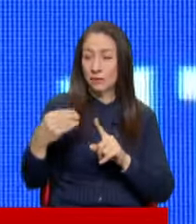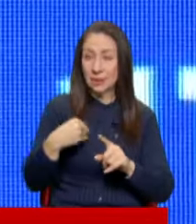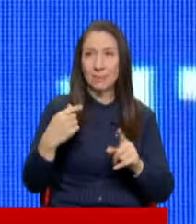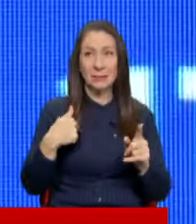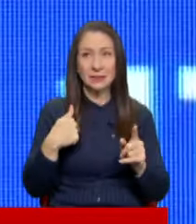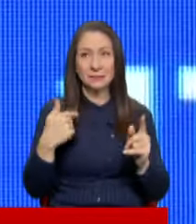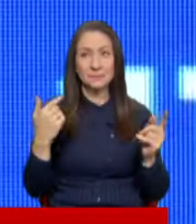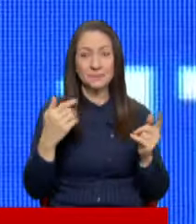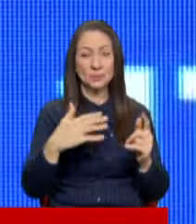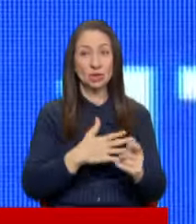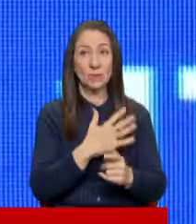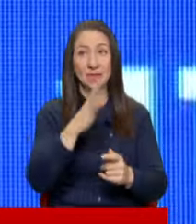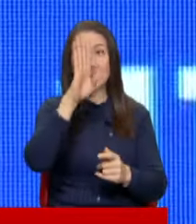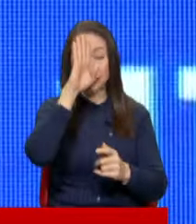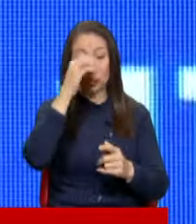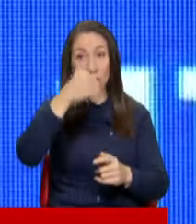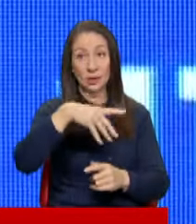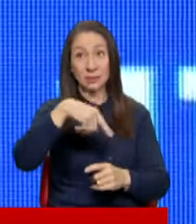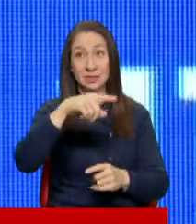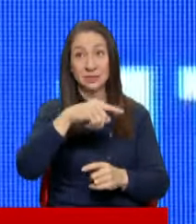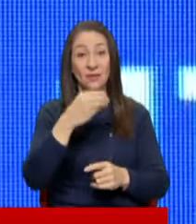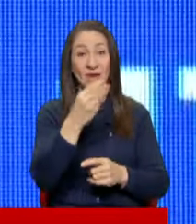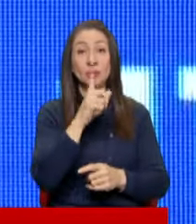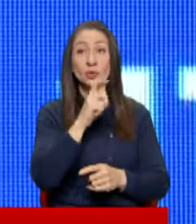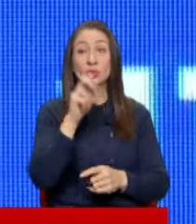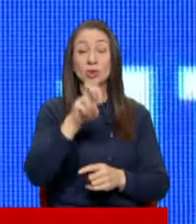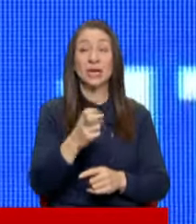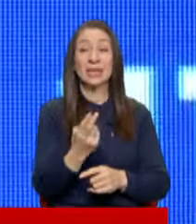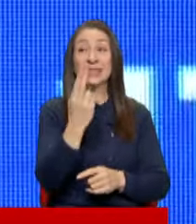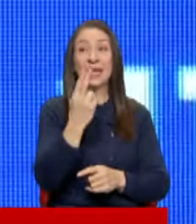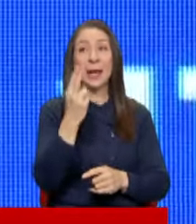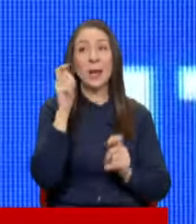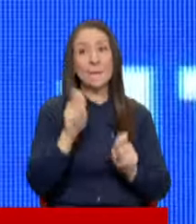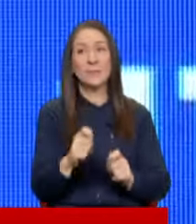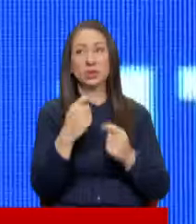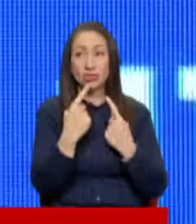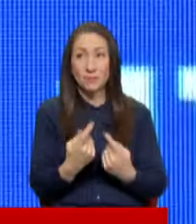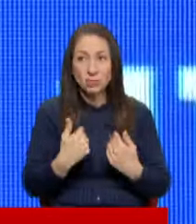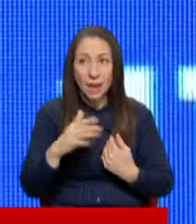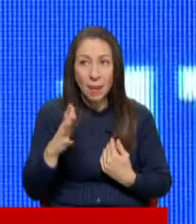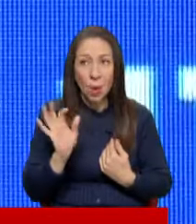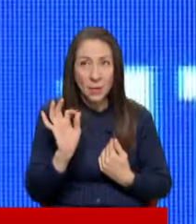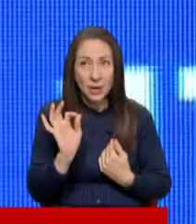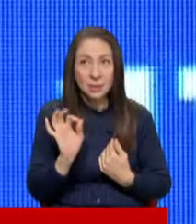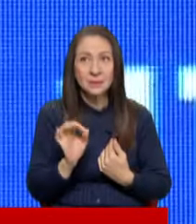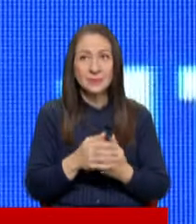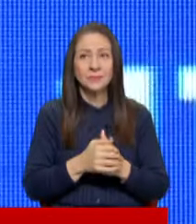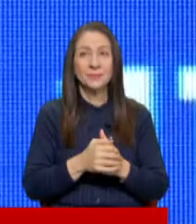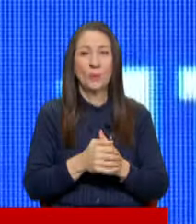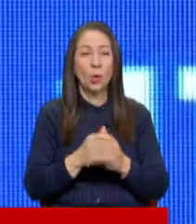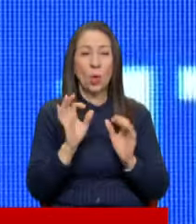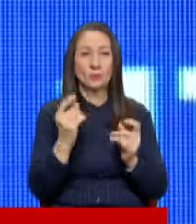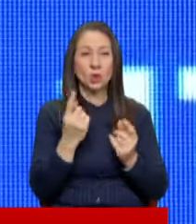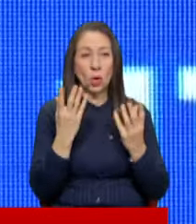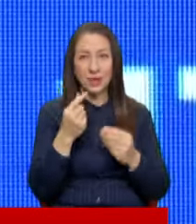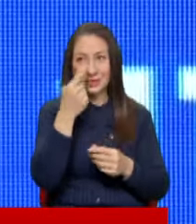Ben CHP'li İstanbul yönetim verdiği sözlerin % y'si tuttu demişim galiba Öyle mi ya öyle